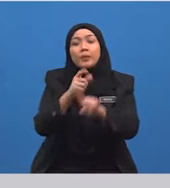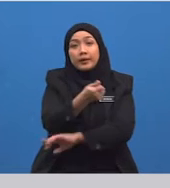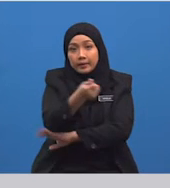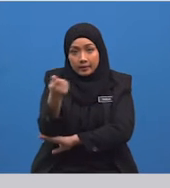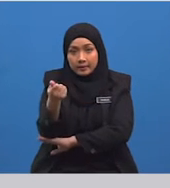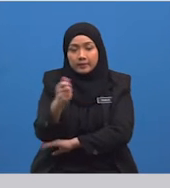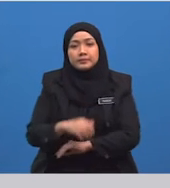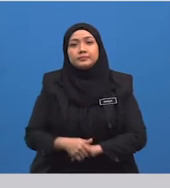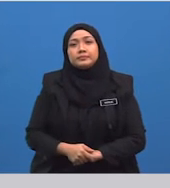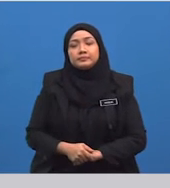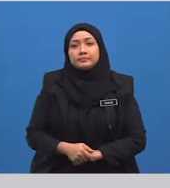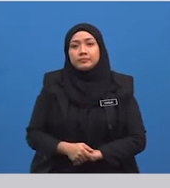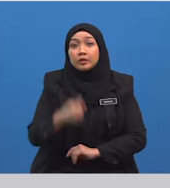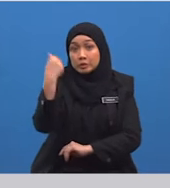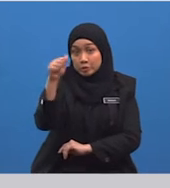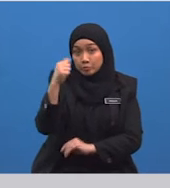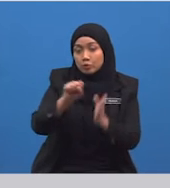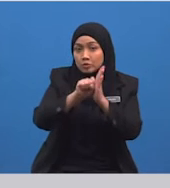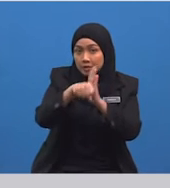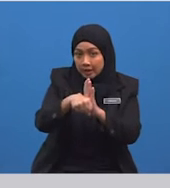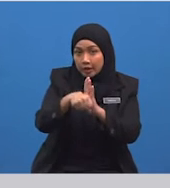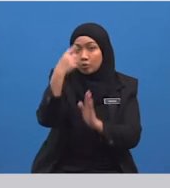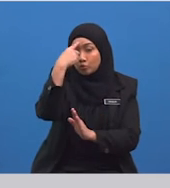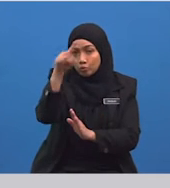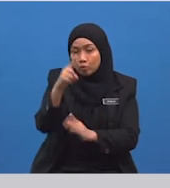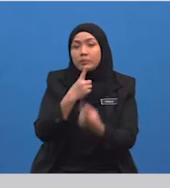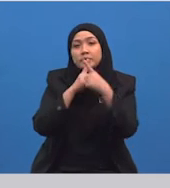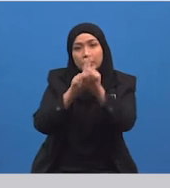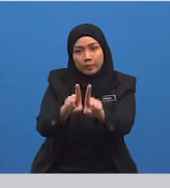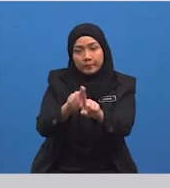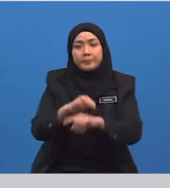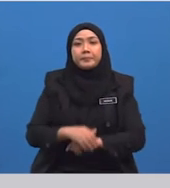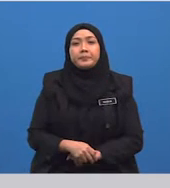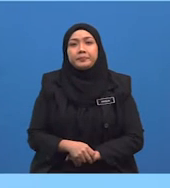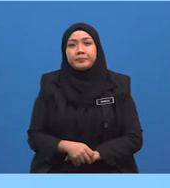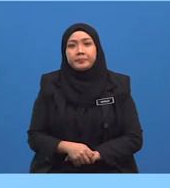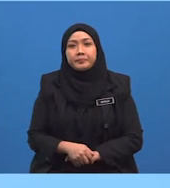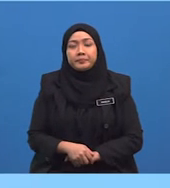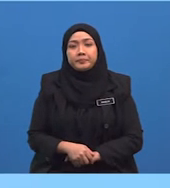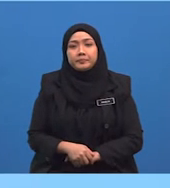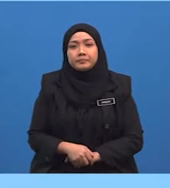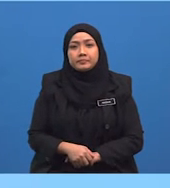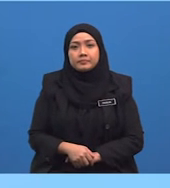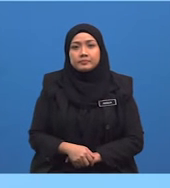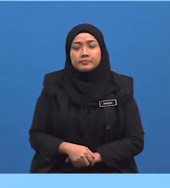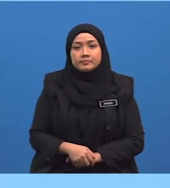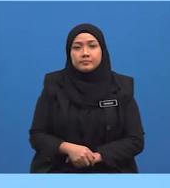Anda diberi masa 10 saat dari sekarang untuk menjawab.